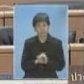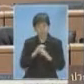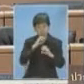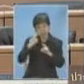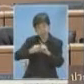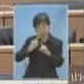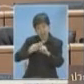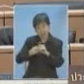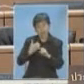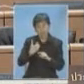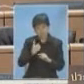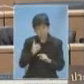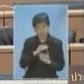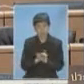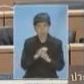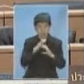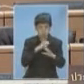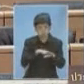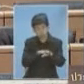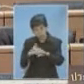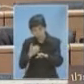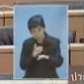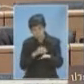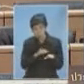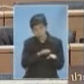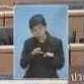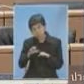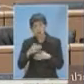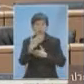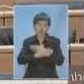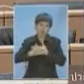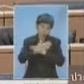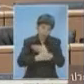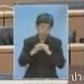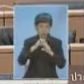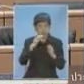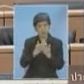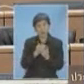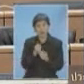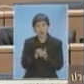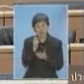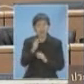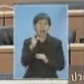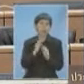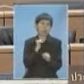ที่เช่าในนั้นมีบูซีนมีค่ารถบัสและค่ารถไฟให้กับนักข่าวที่ไปในตรงนั้น